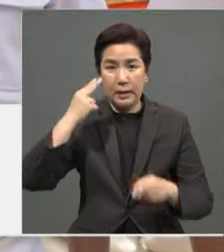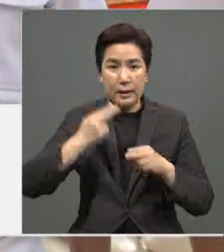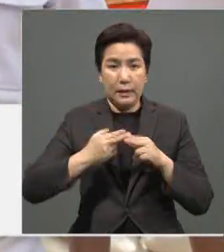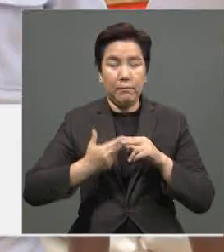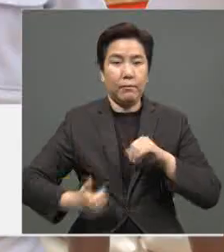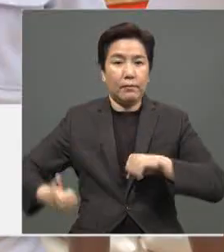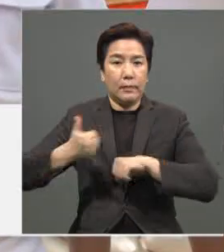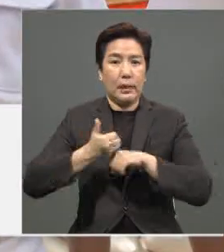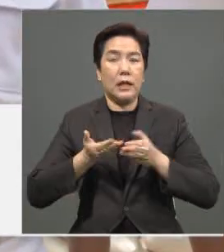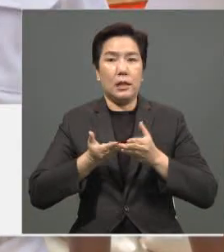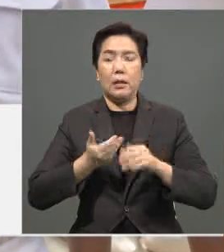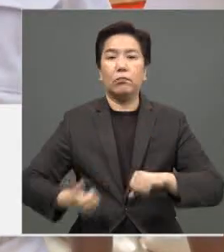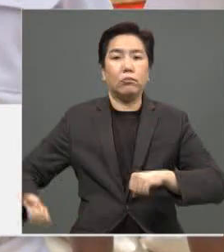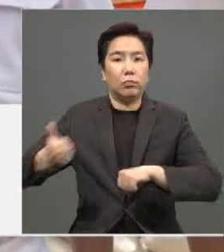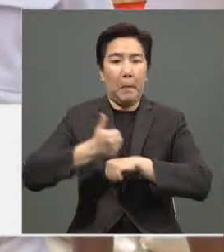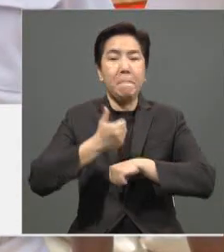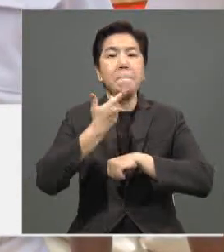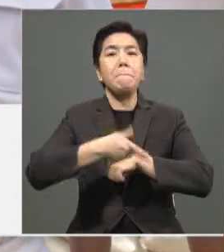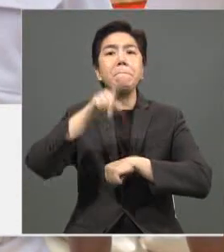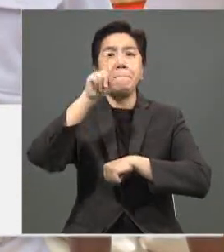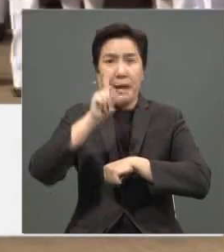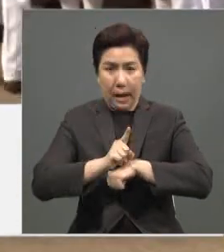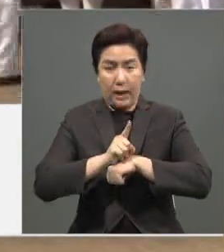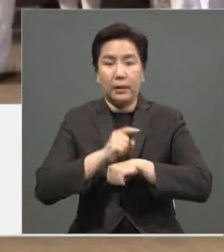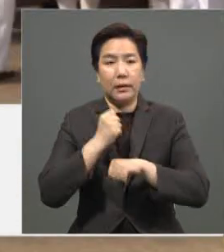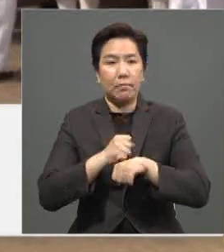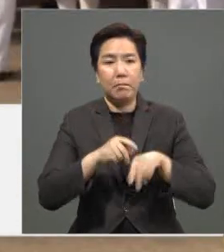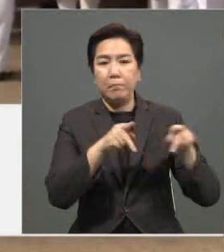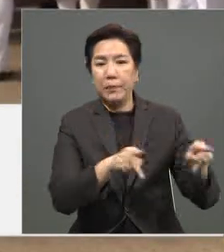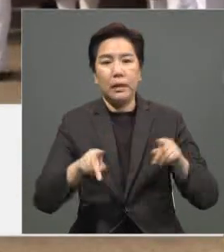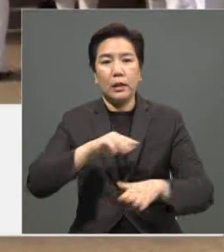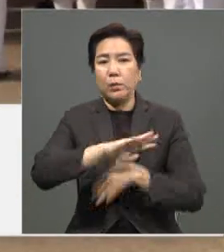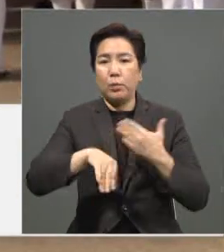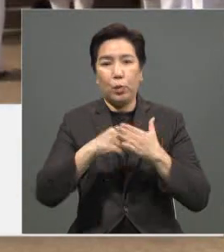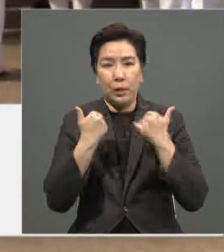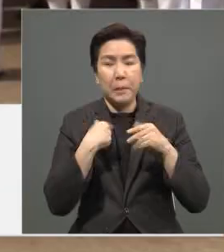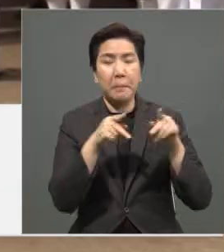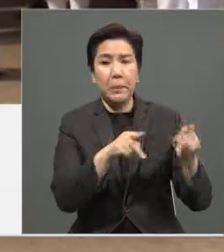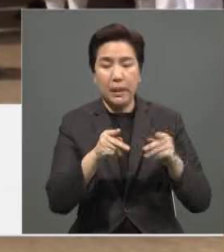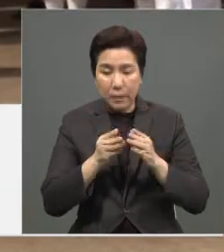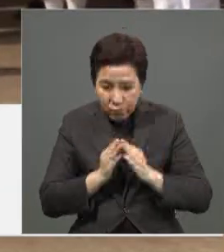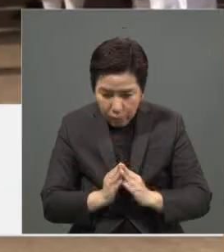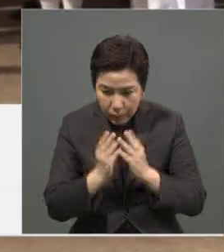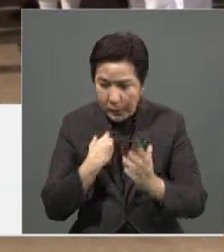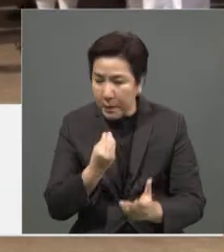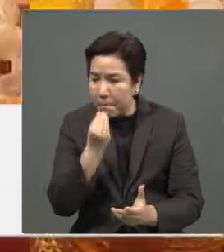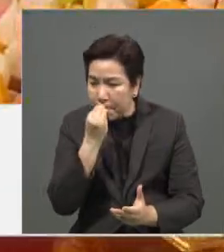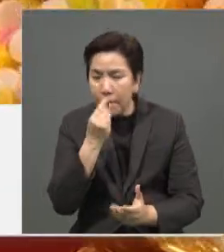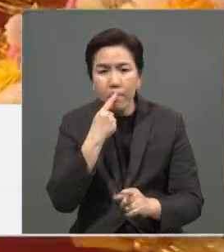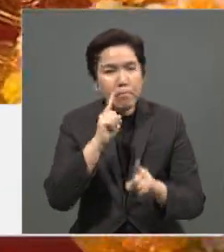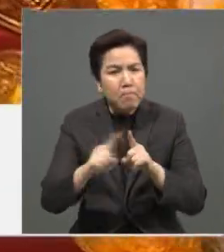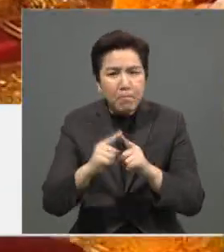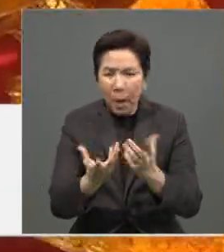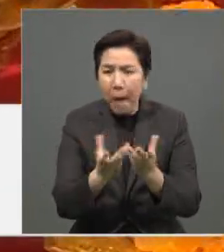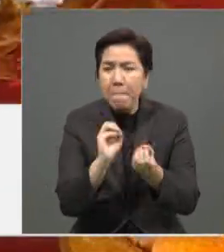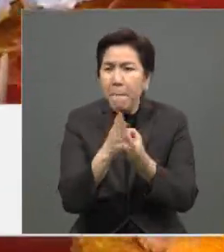ทย์ผู้บัญชาการทหารเรือเป็นประธานในพิธีค่ะซึ่งในพิธีบวงสรวงนั้นก็มีทั้งเครื่องอาหารคาวหวานผล